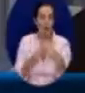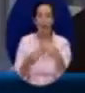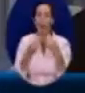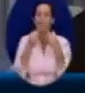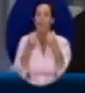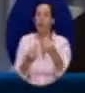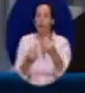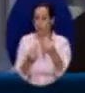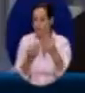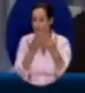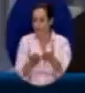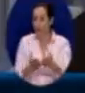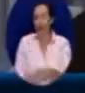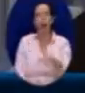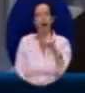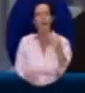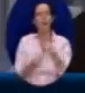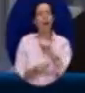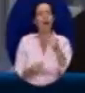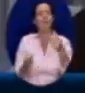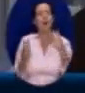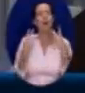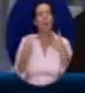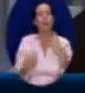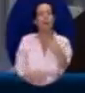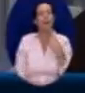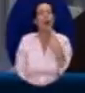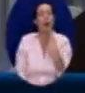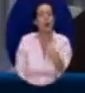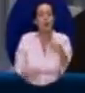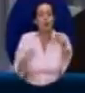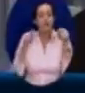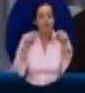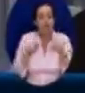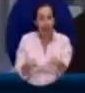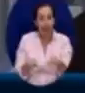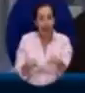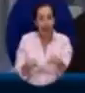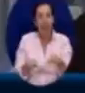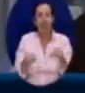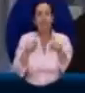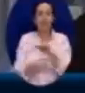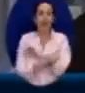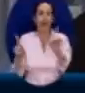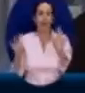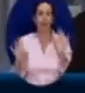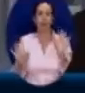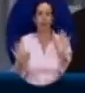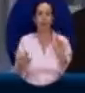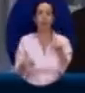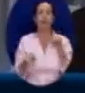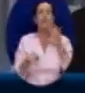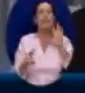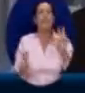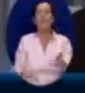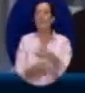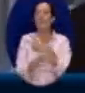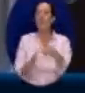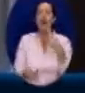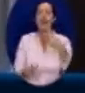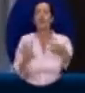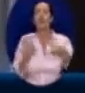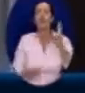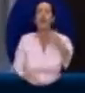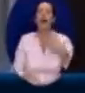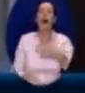ונותן סעד, מה שנקרא. אבל הדבר הכי משמעותי הוא להגיד, זה ככה קורות לזה, וזה אסור. נקודה. זאת אומרת, אי אפשר להגיד